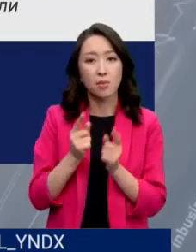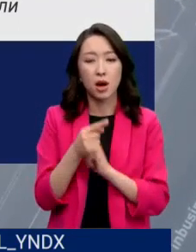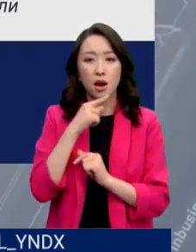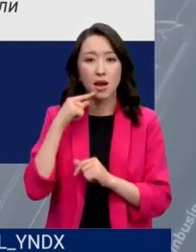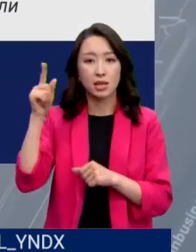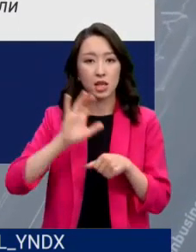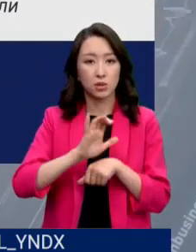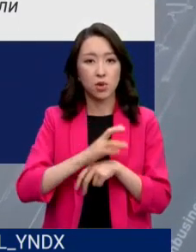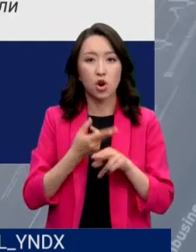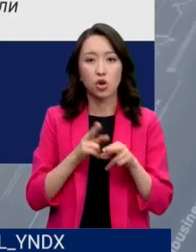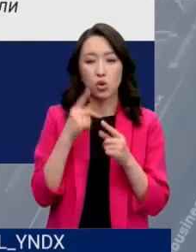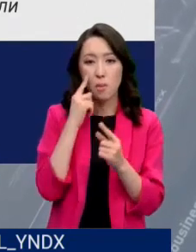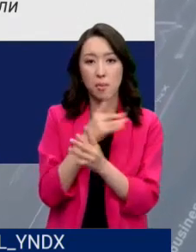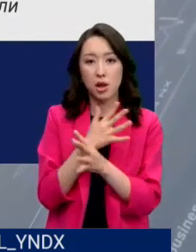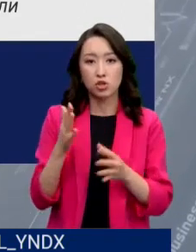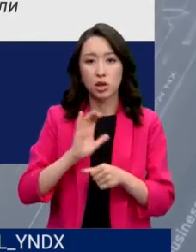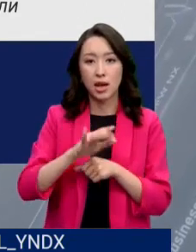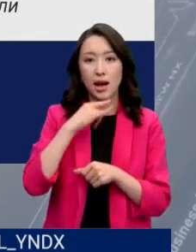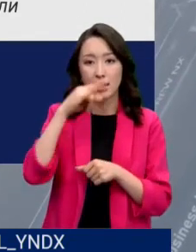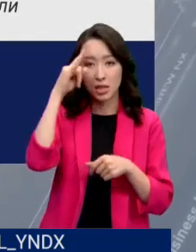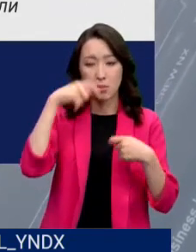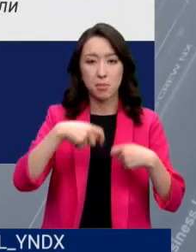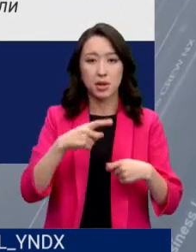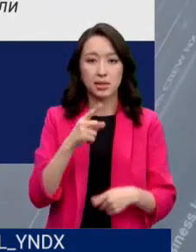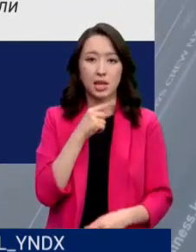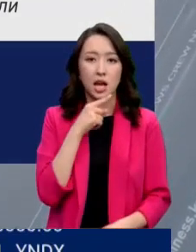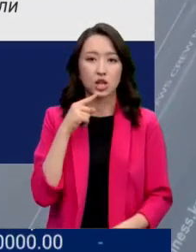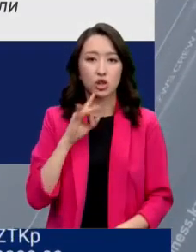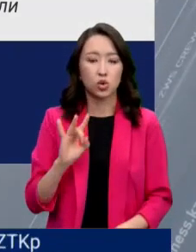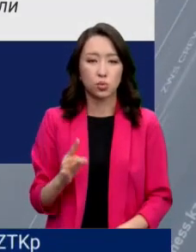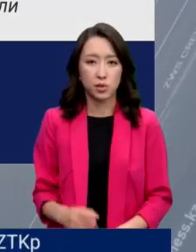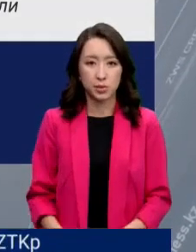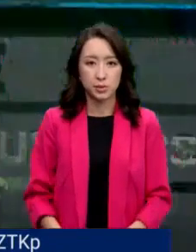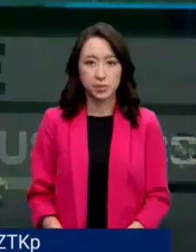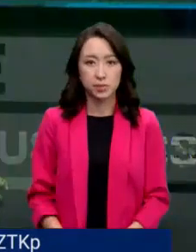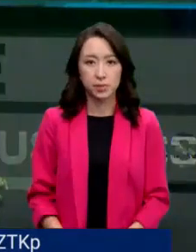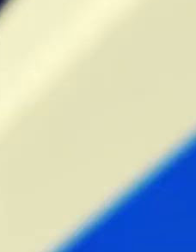экспортеров, которые большинство своего экспорта в Казахстан продают за российские рубли.